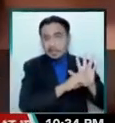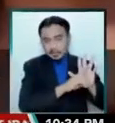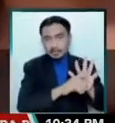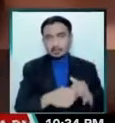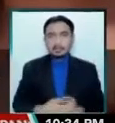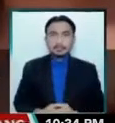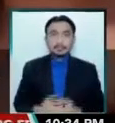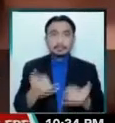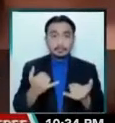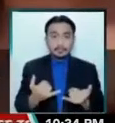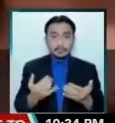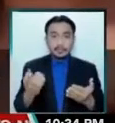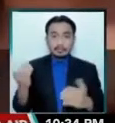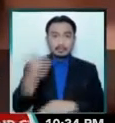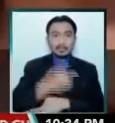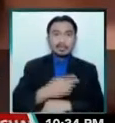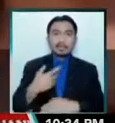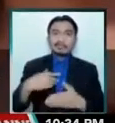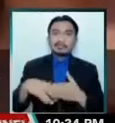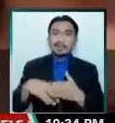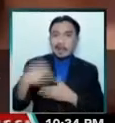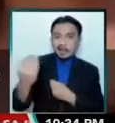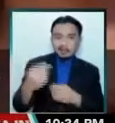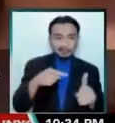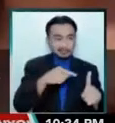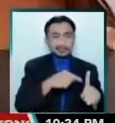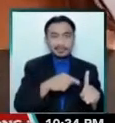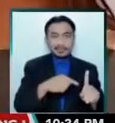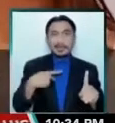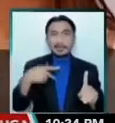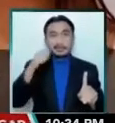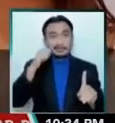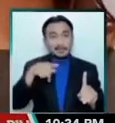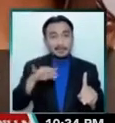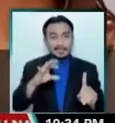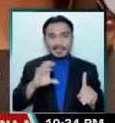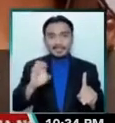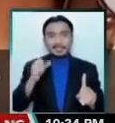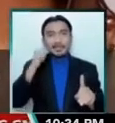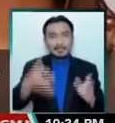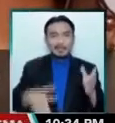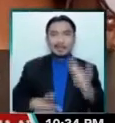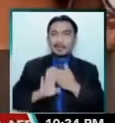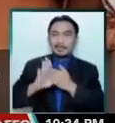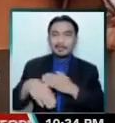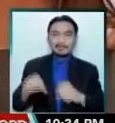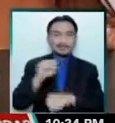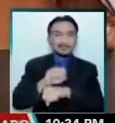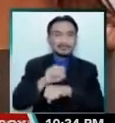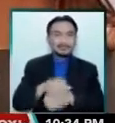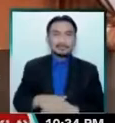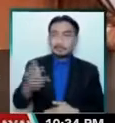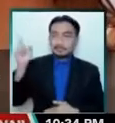lumaya na sa isolation si Princess. Oh my God. At bukas, balik trabaho ulit siya. Mahirap po na yung search na